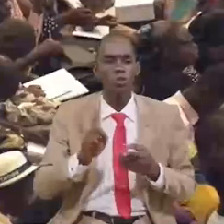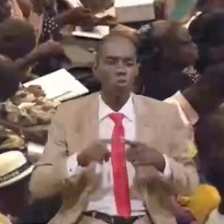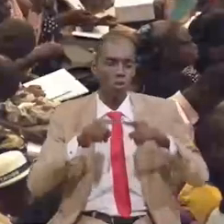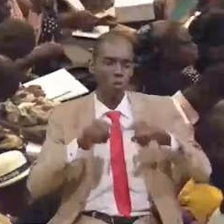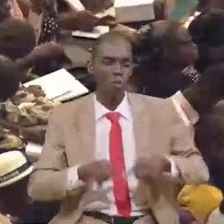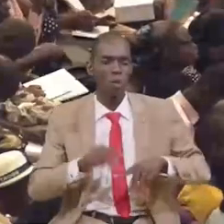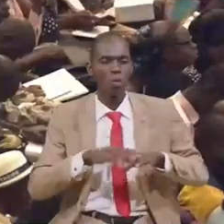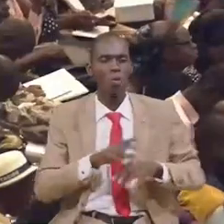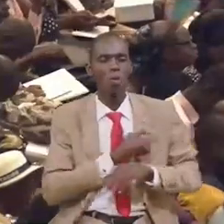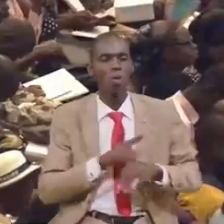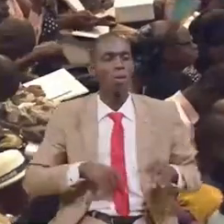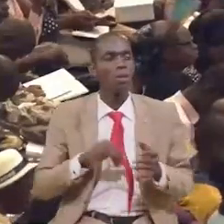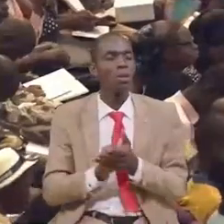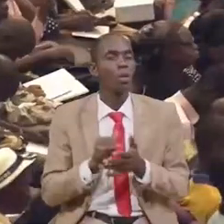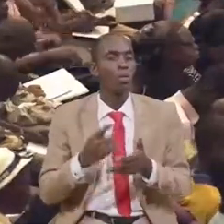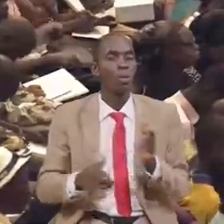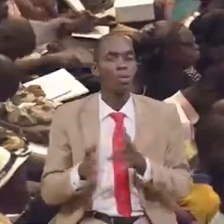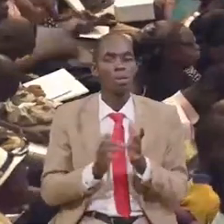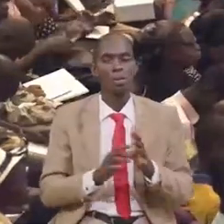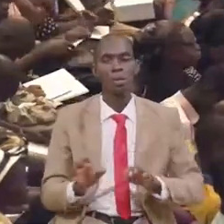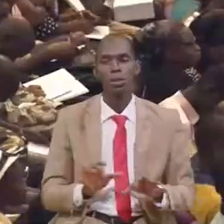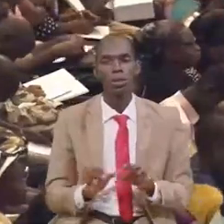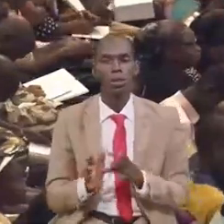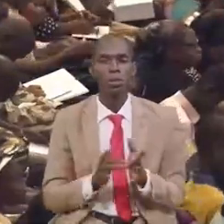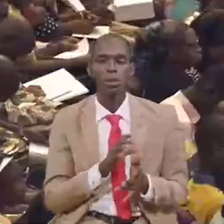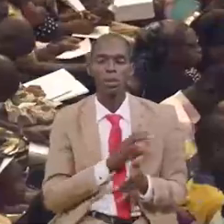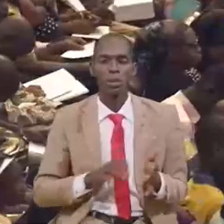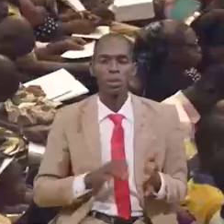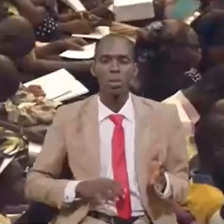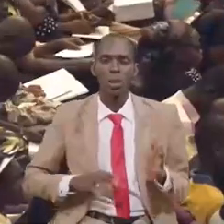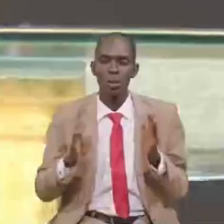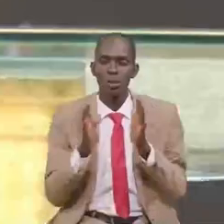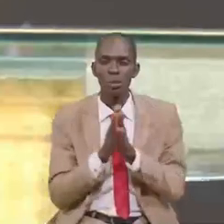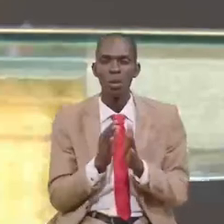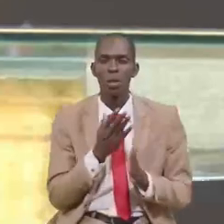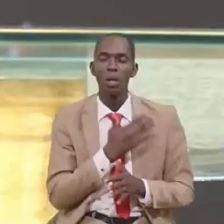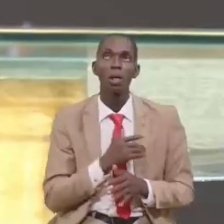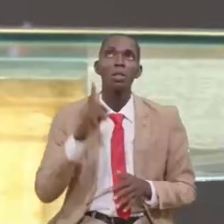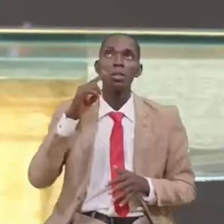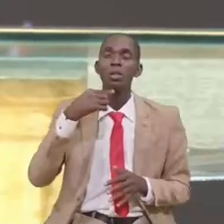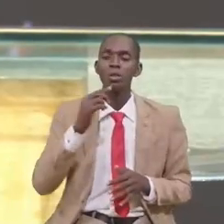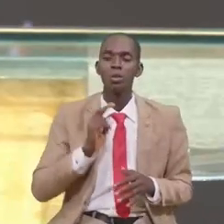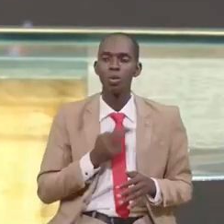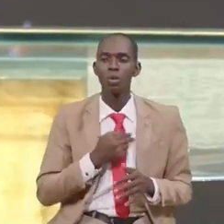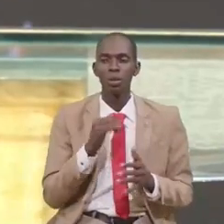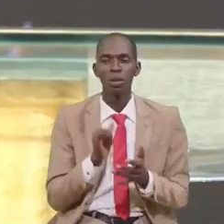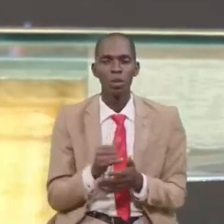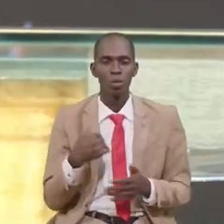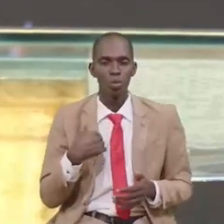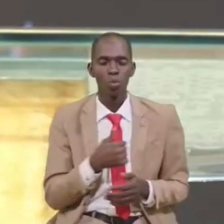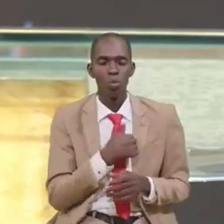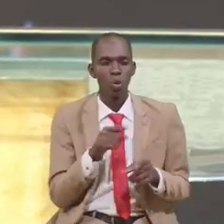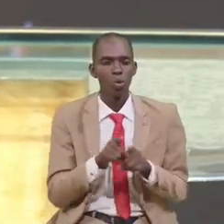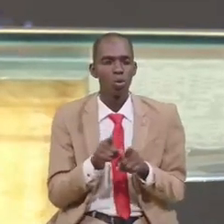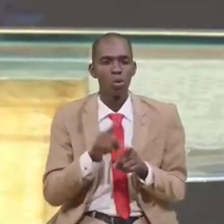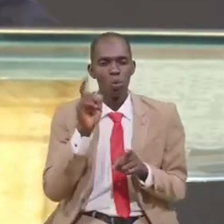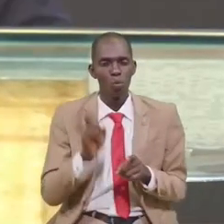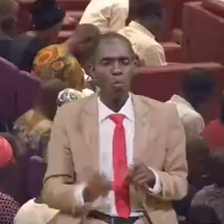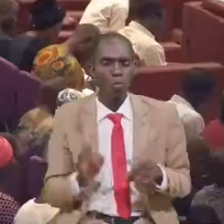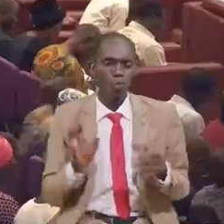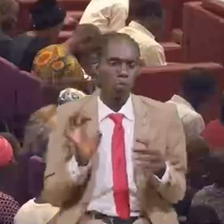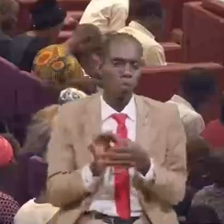a fait. Il a prié. Il nous dit aussi que nous devons nous engager dans la prière. Nous